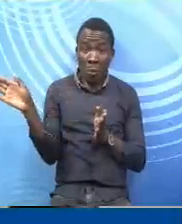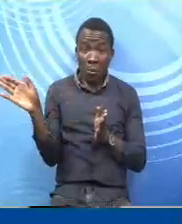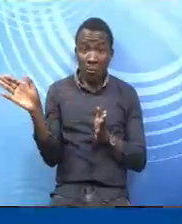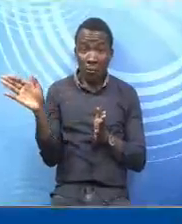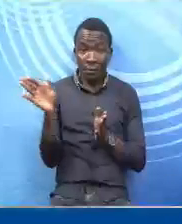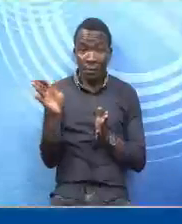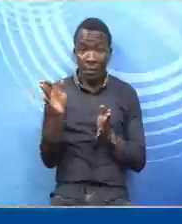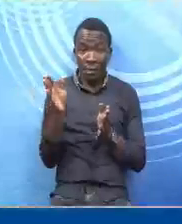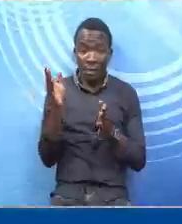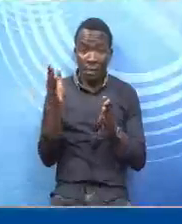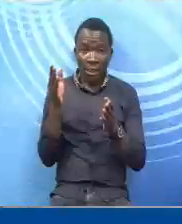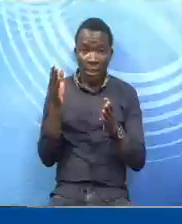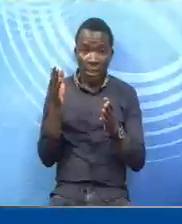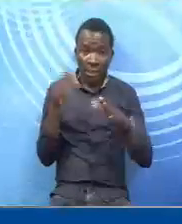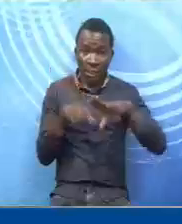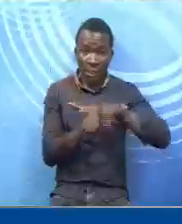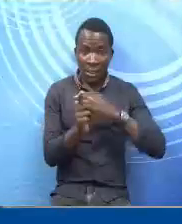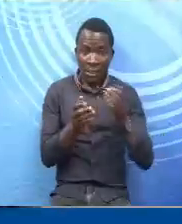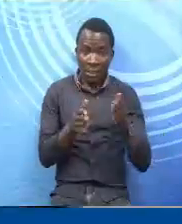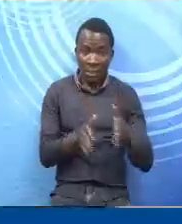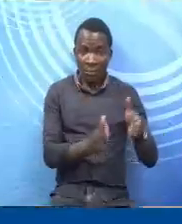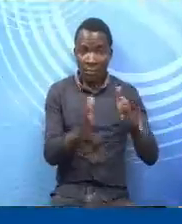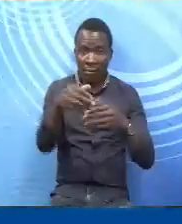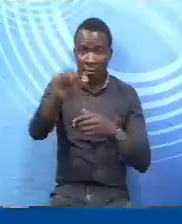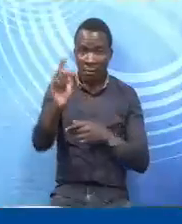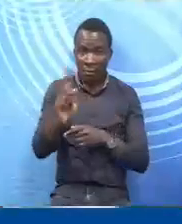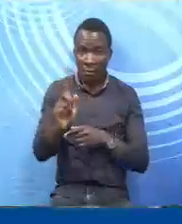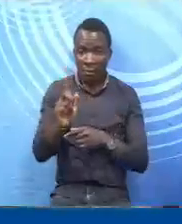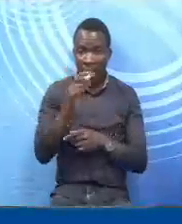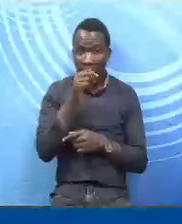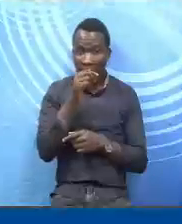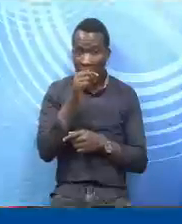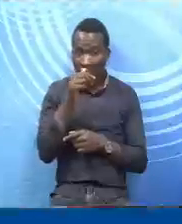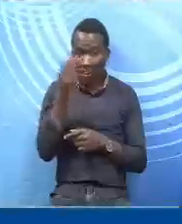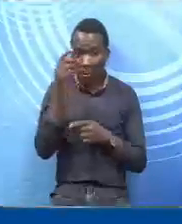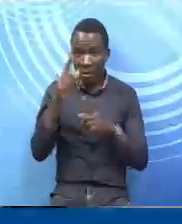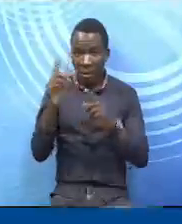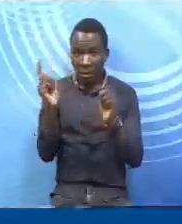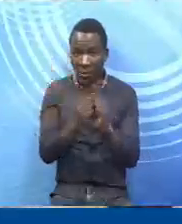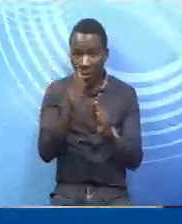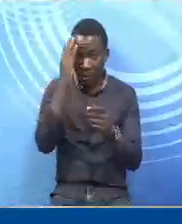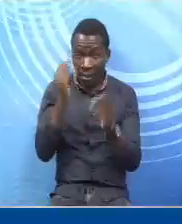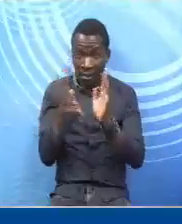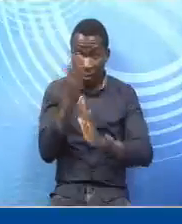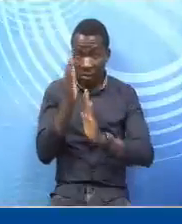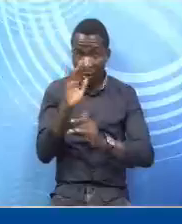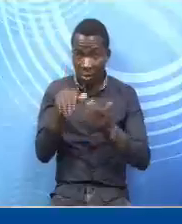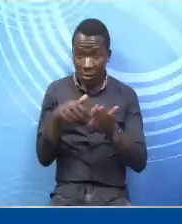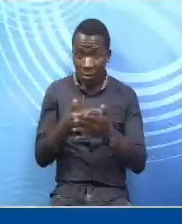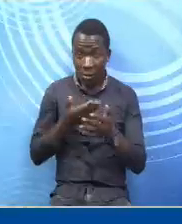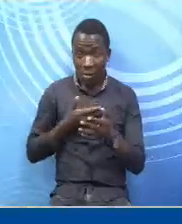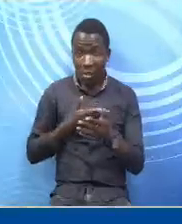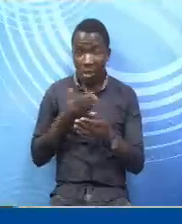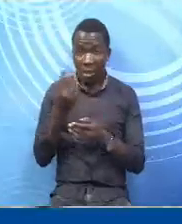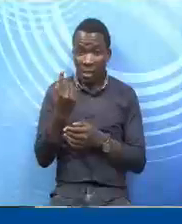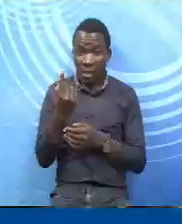isa nk'iyinjira mu muhanda utari wayo ihura na fuso yazamukaga bitewe n'umuvuduko zose zari zifite. Imwe yakubise